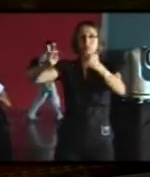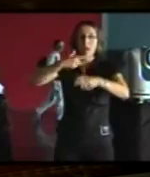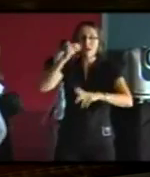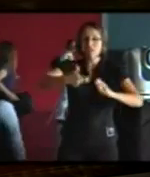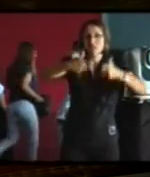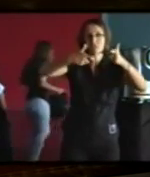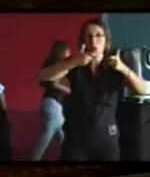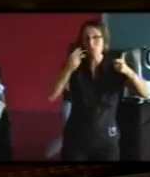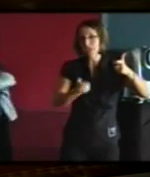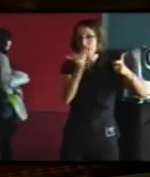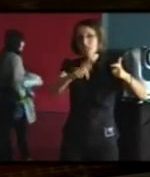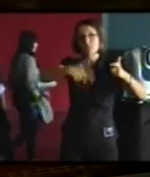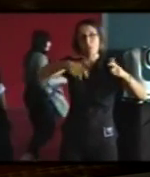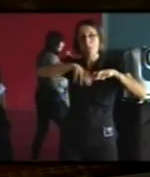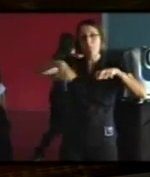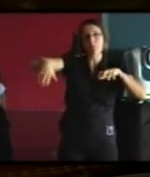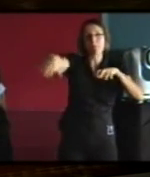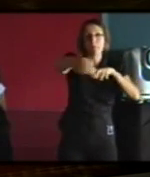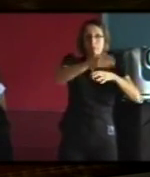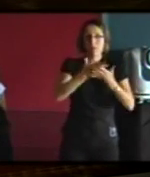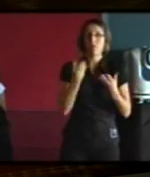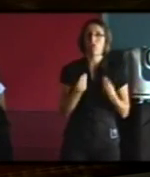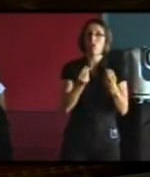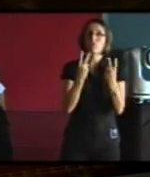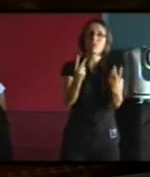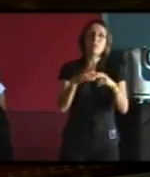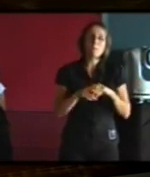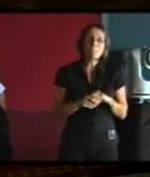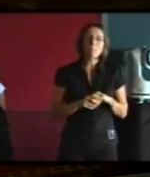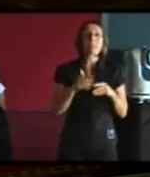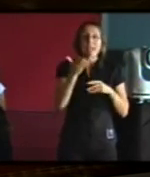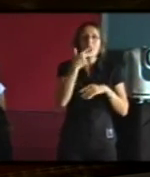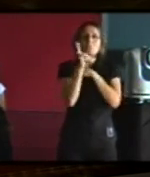qui étaient qui ont été construits, où ces bureaux ont été construits, qui étaient en bordure de ville,